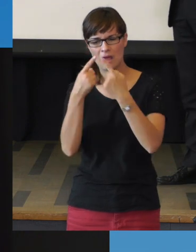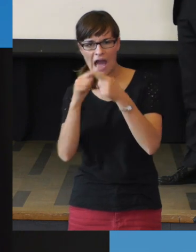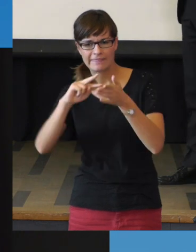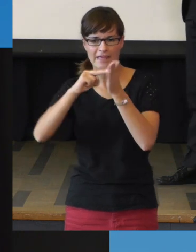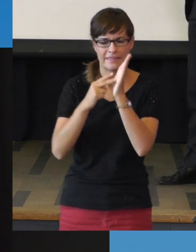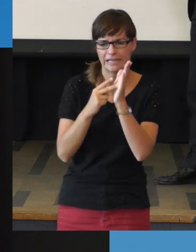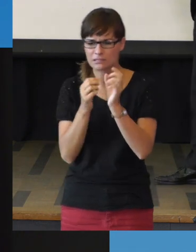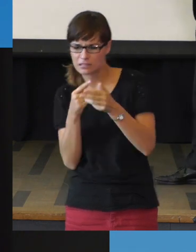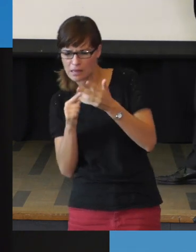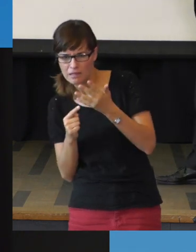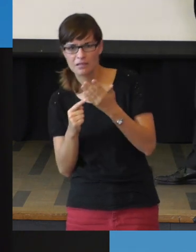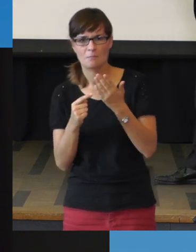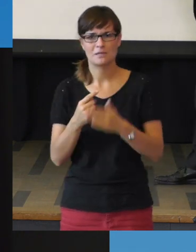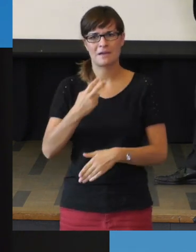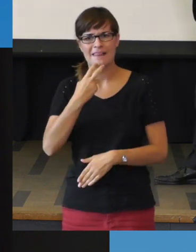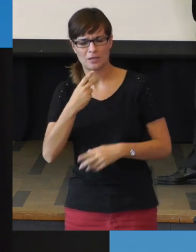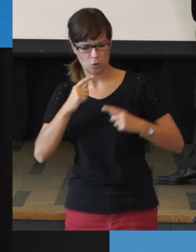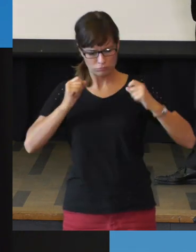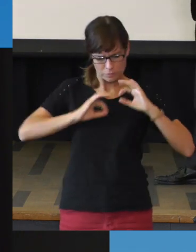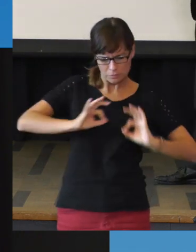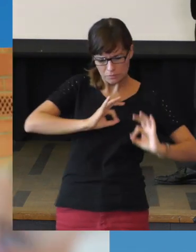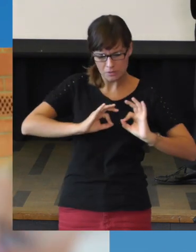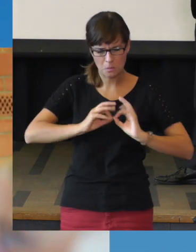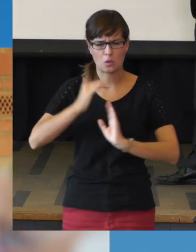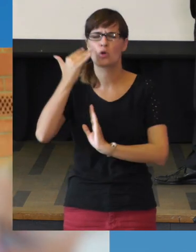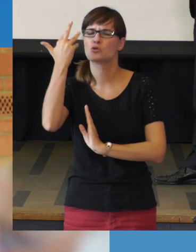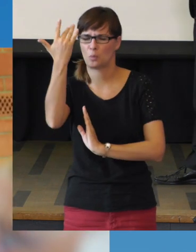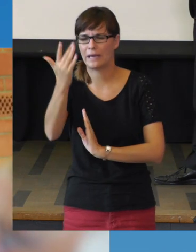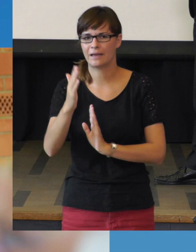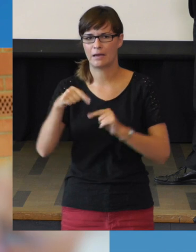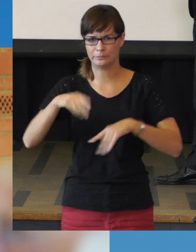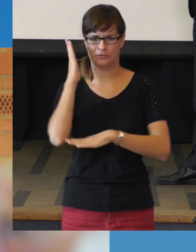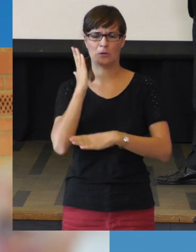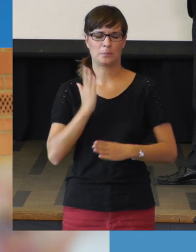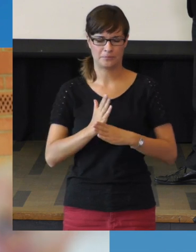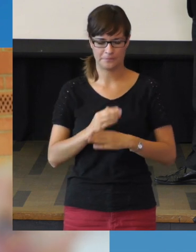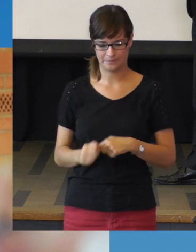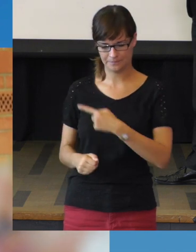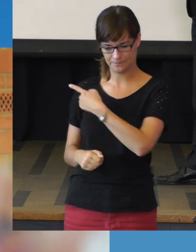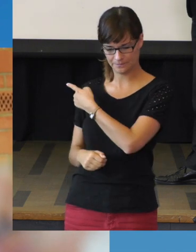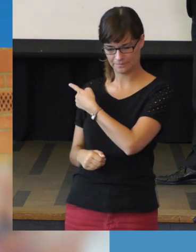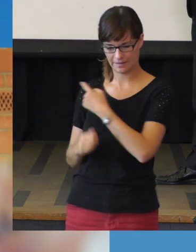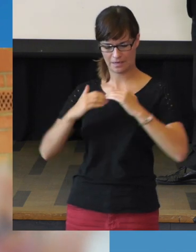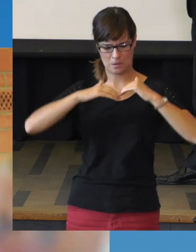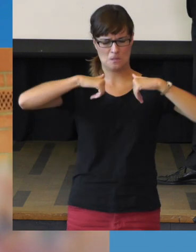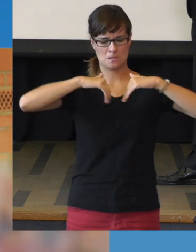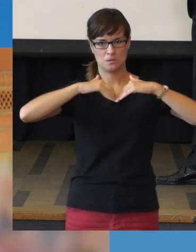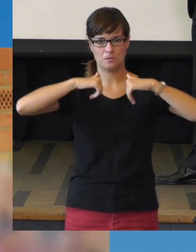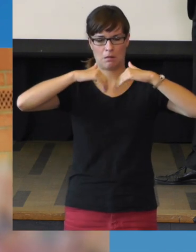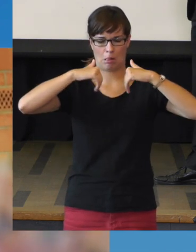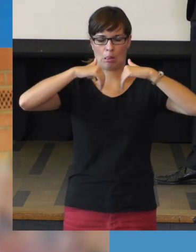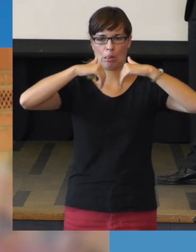technischen Sachen wie die Elektrophysiologie für später hinter anstellen. Hier sehen Sie das auch, wie diese Klappe undicht ist und das